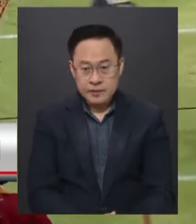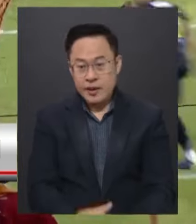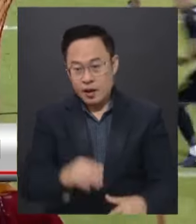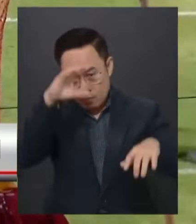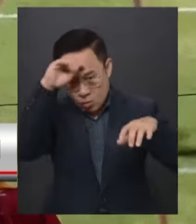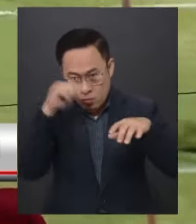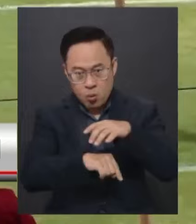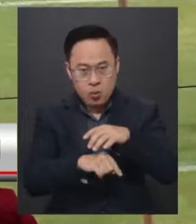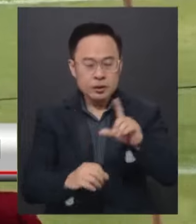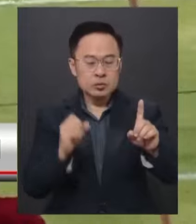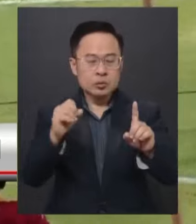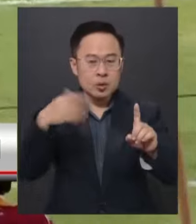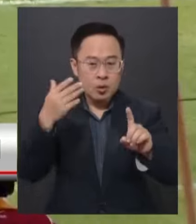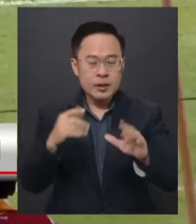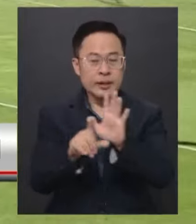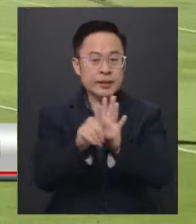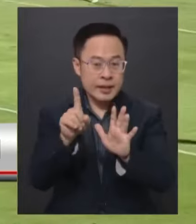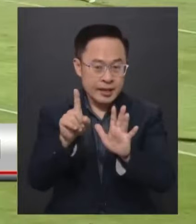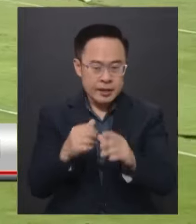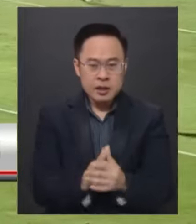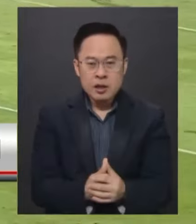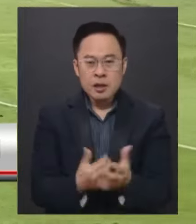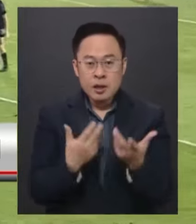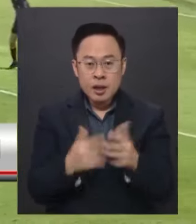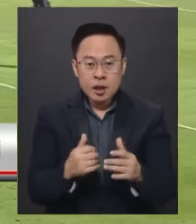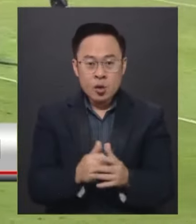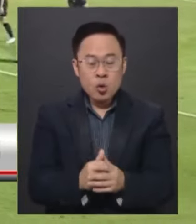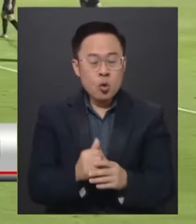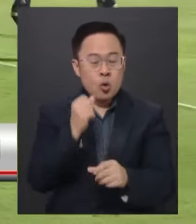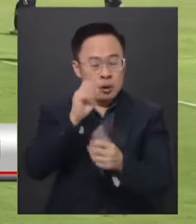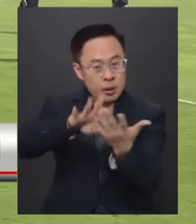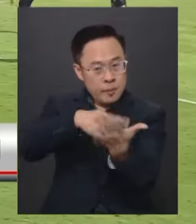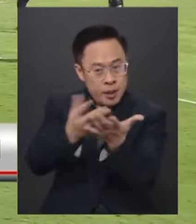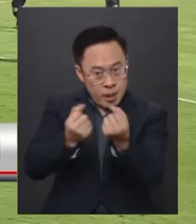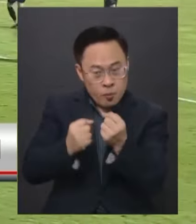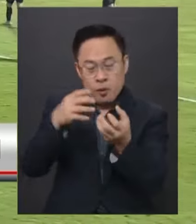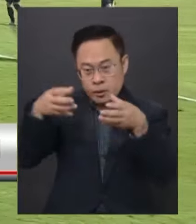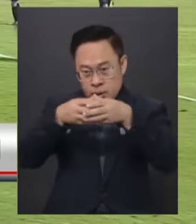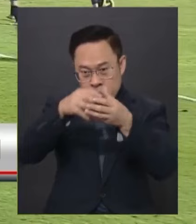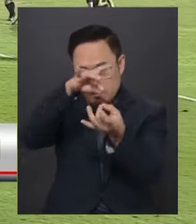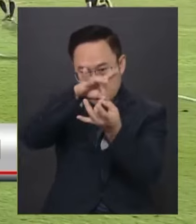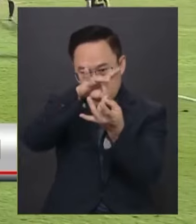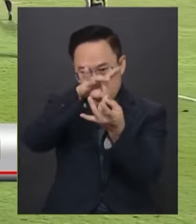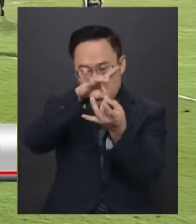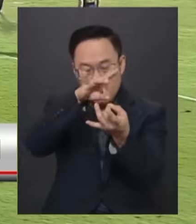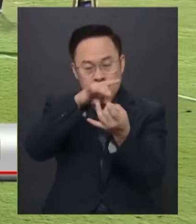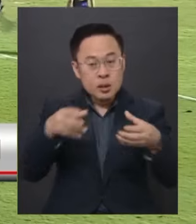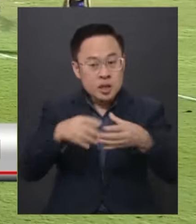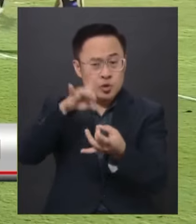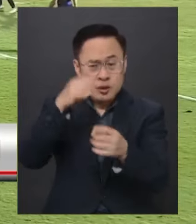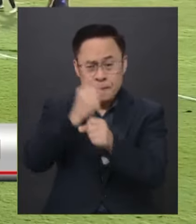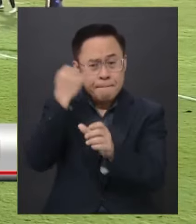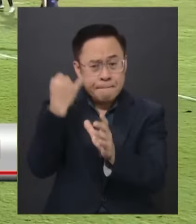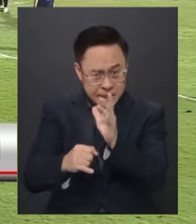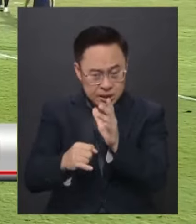อร์นี้ในครึ่งแรกค่ะก็เป็นความผิดพลาดของแนวรับสุโขทัยนะจากนั้นค่ะครึ่งหลังนาทีที่58ค่ะสิงห์เชียงรายมาเหลือ